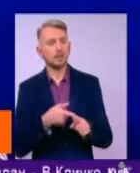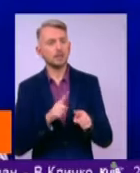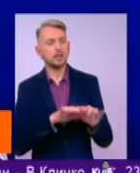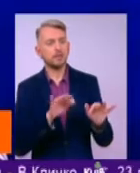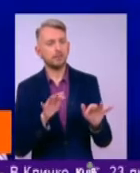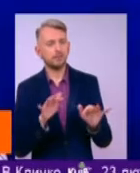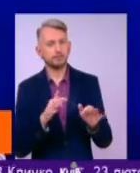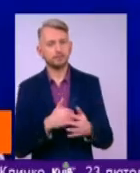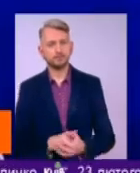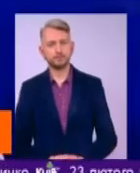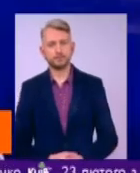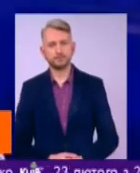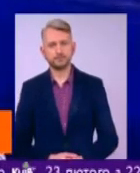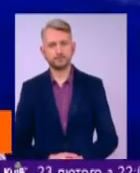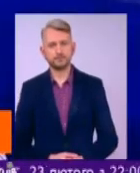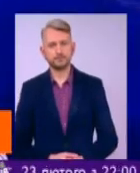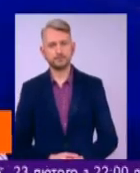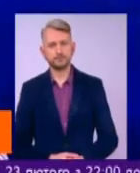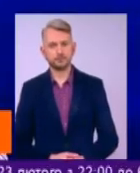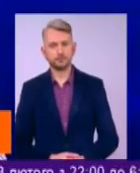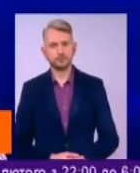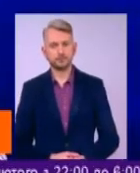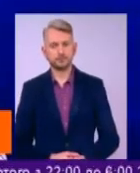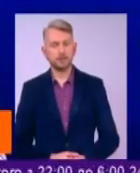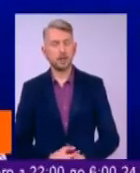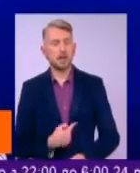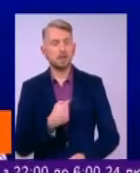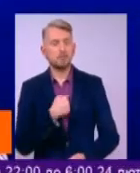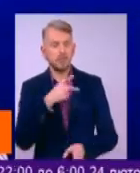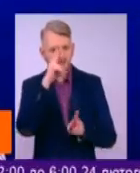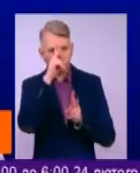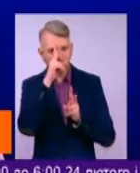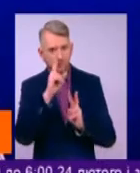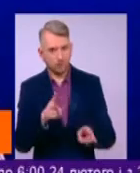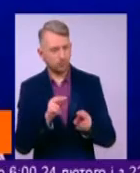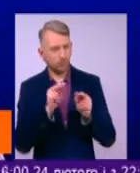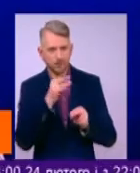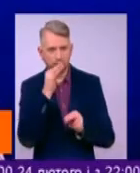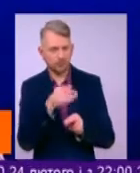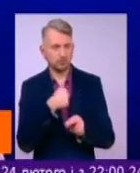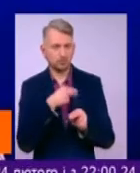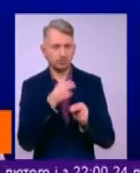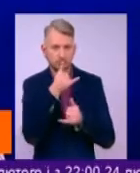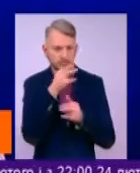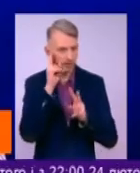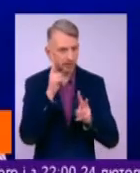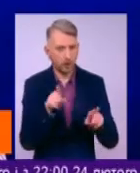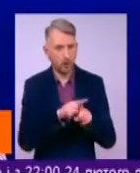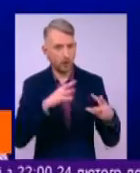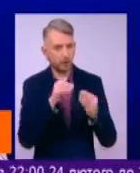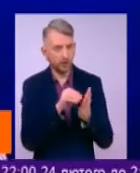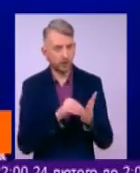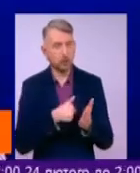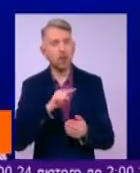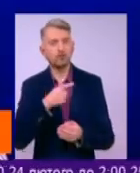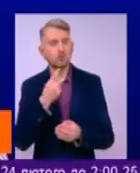досліджуватись, ну, так, і теоретично мають перевірятись. Ну, мені невідомо, чи відверто скажу про таку статистику, але я чомусь думаю, що